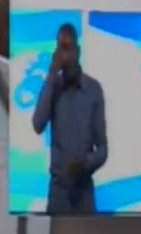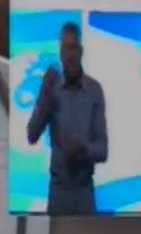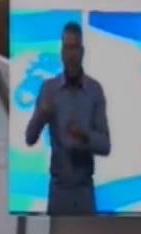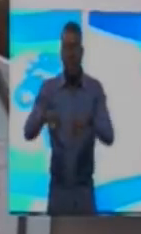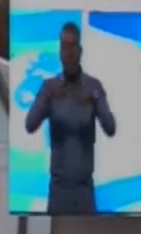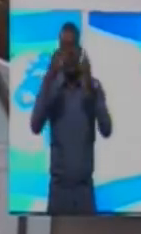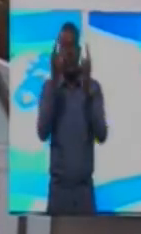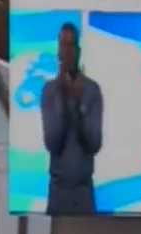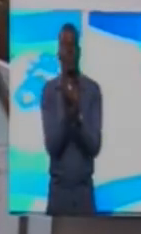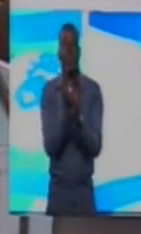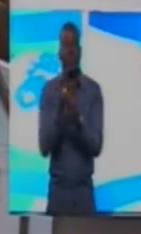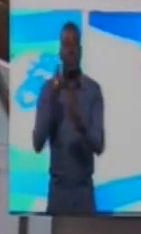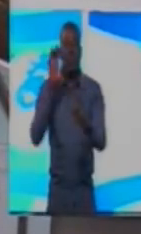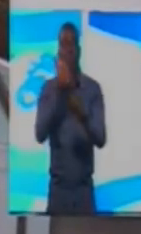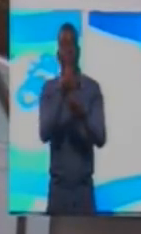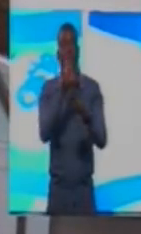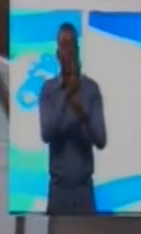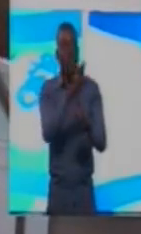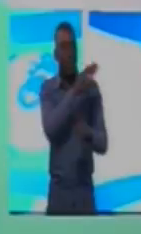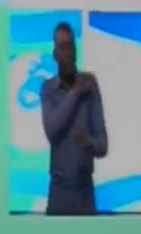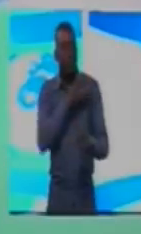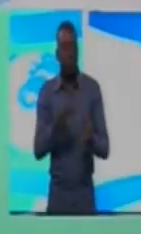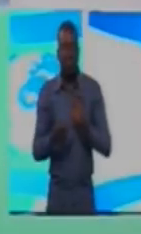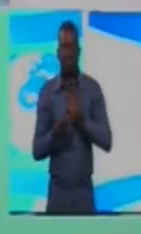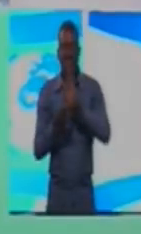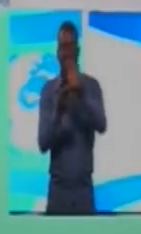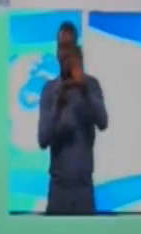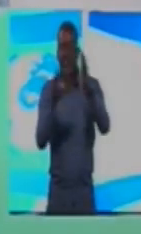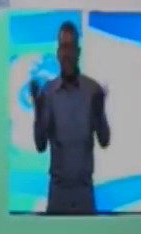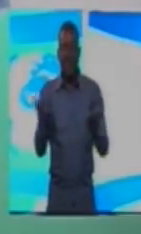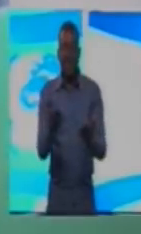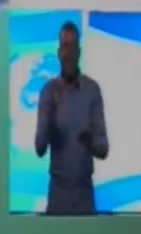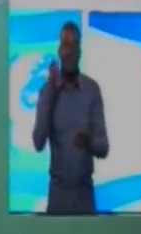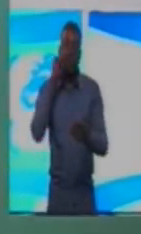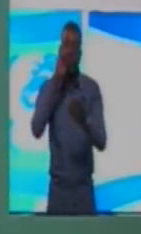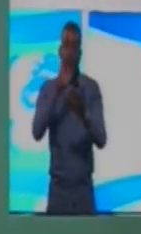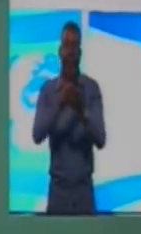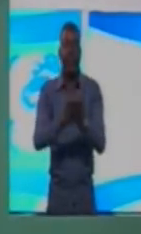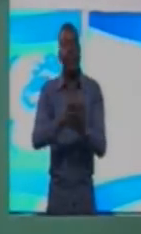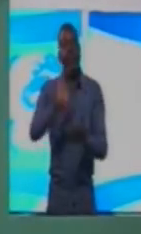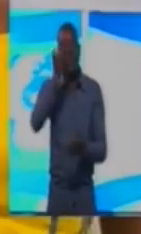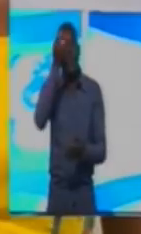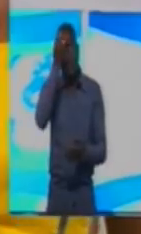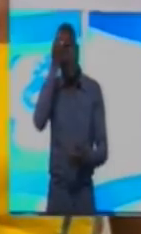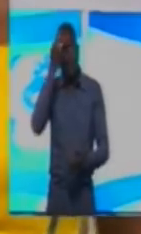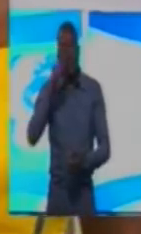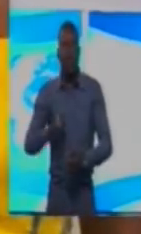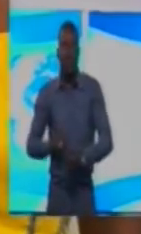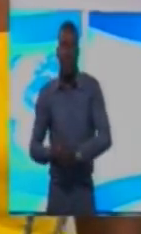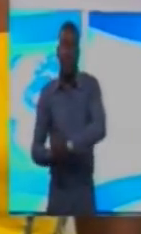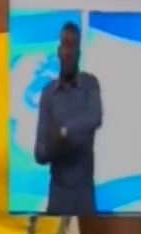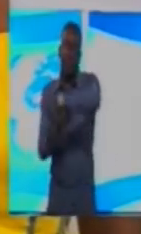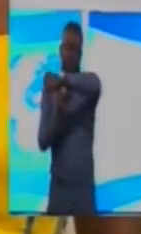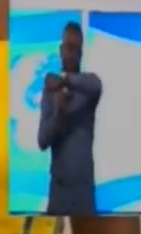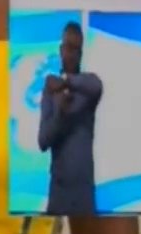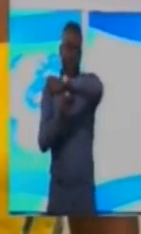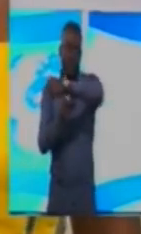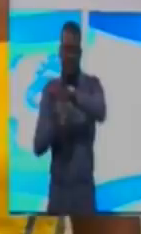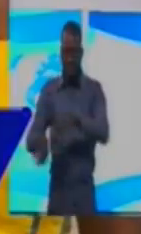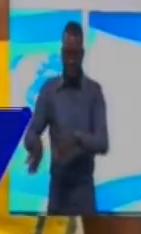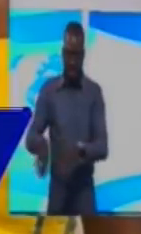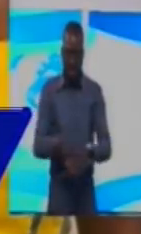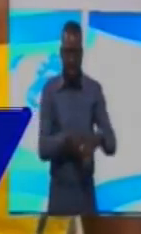de lobbying et de plaidoyer, représentée ici par l'épouse du ministre de la Défense. Le mariage des